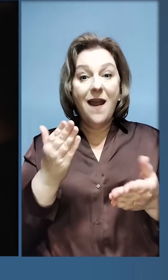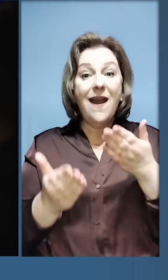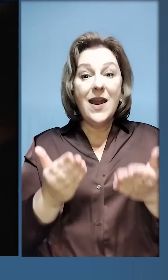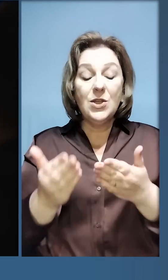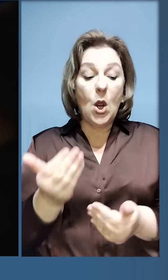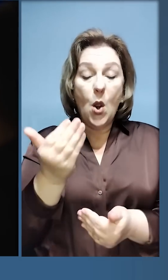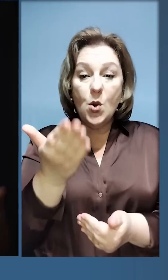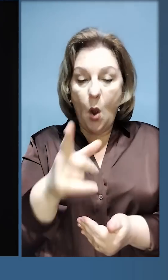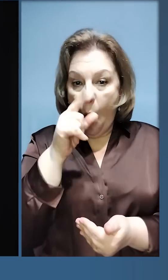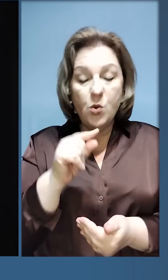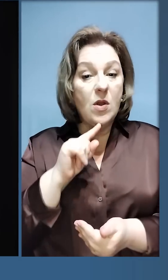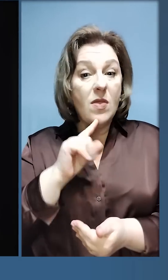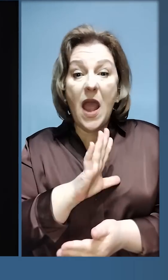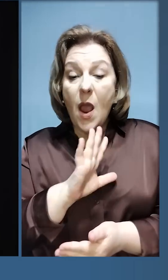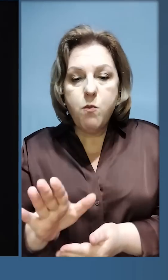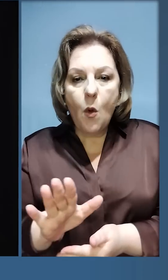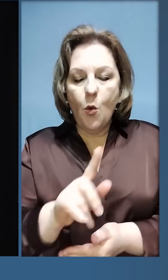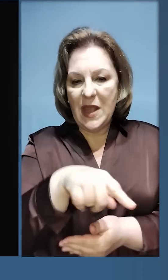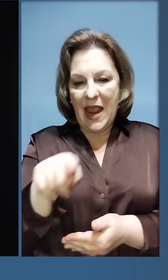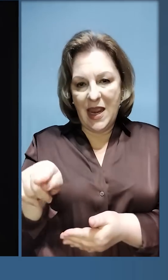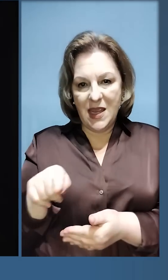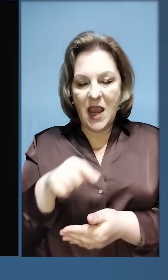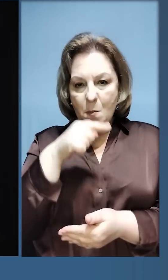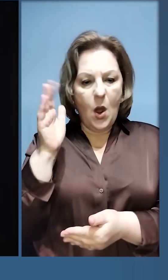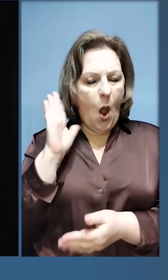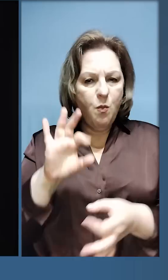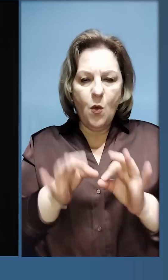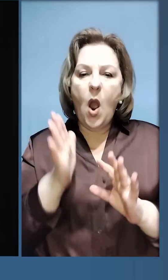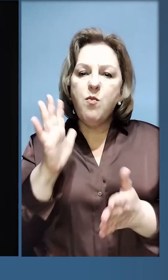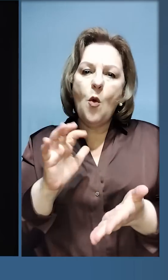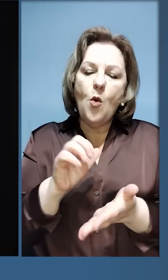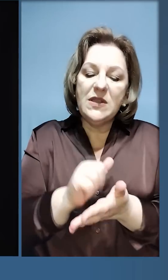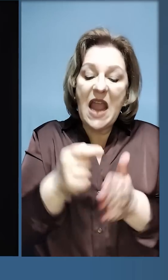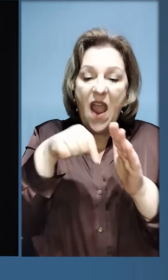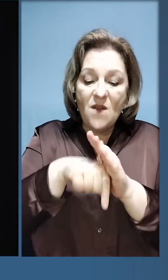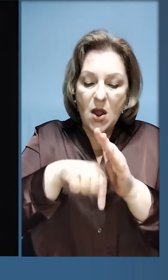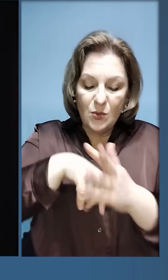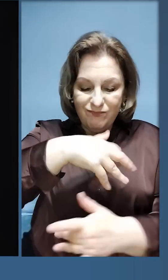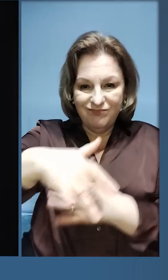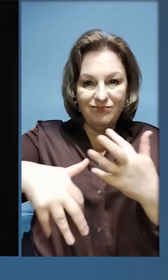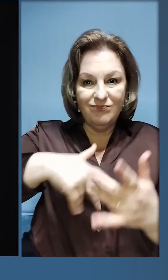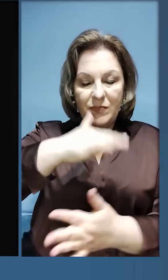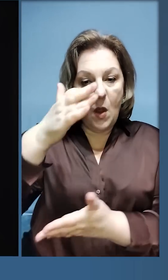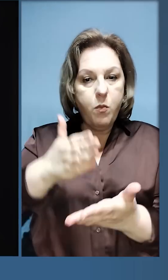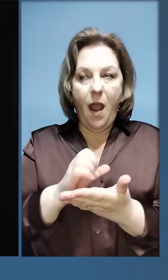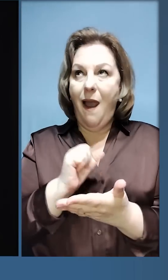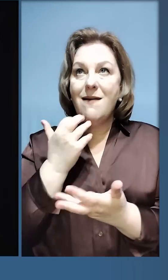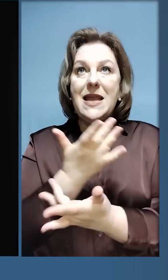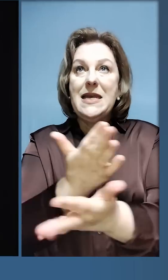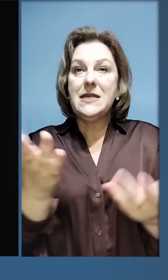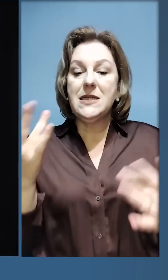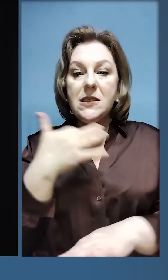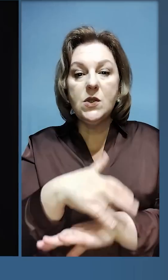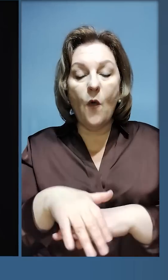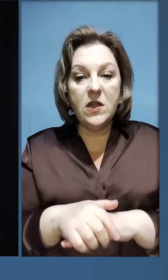я вважаю, якщо його не буде, то їм буде складно. Вони будуть займатися внутрішньою політикою, а